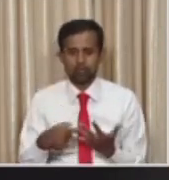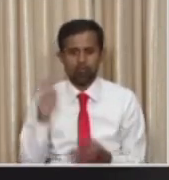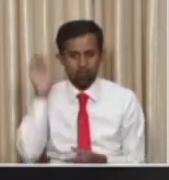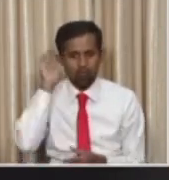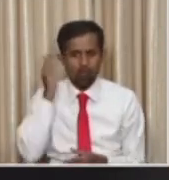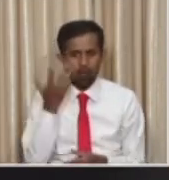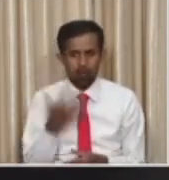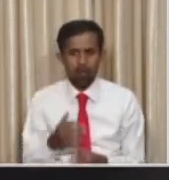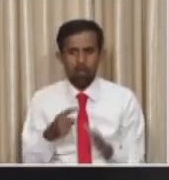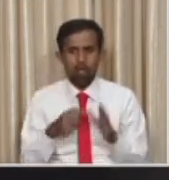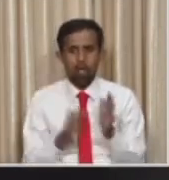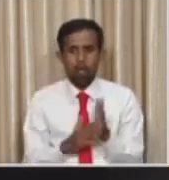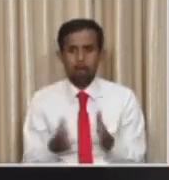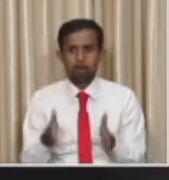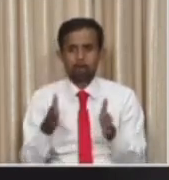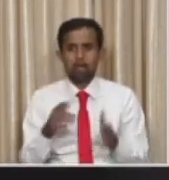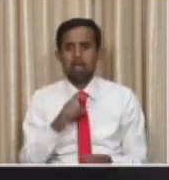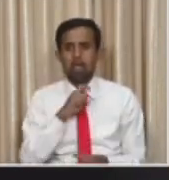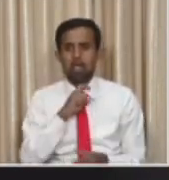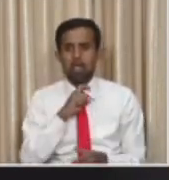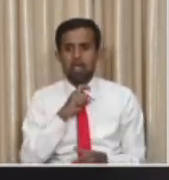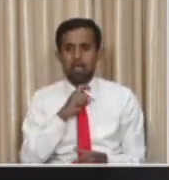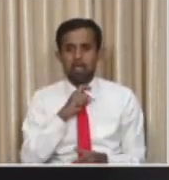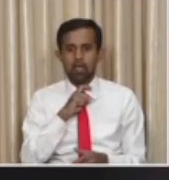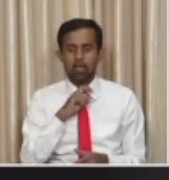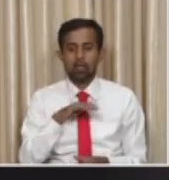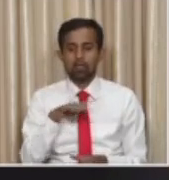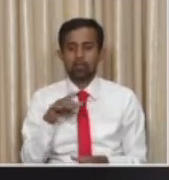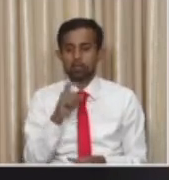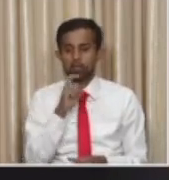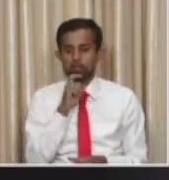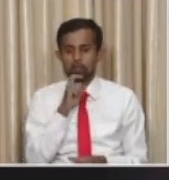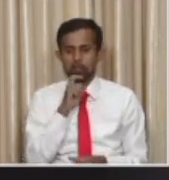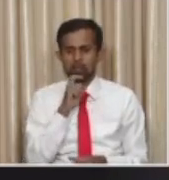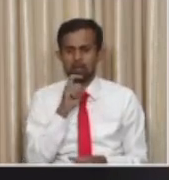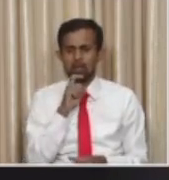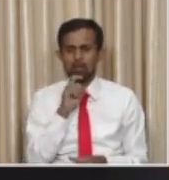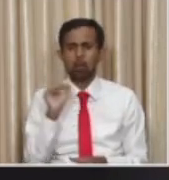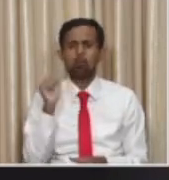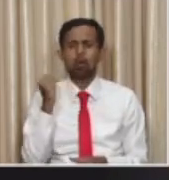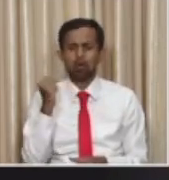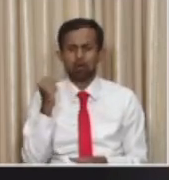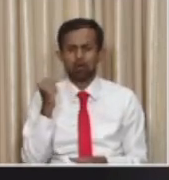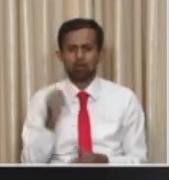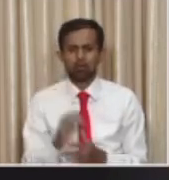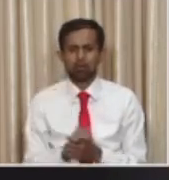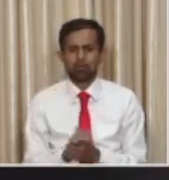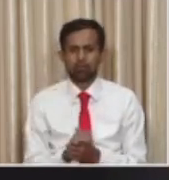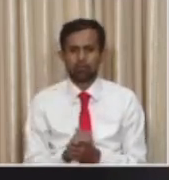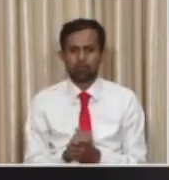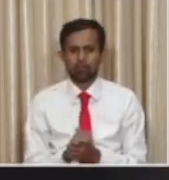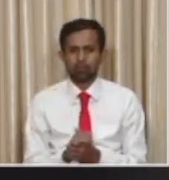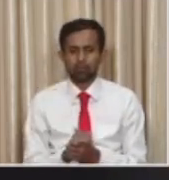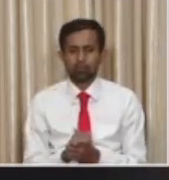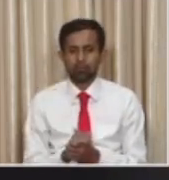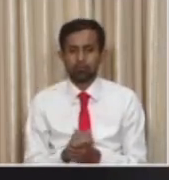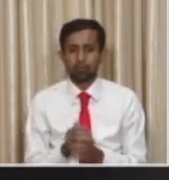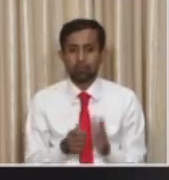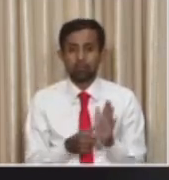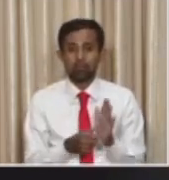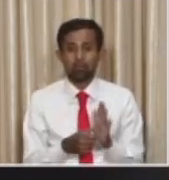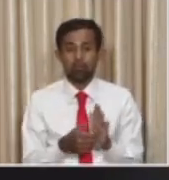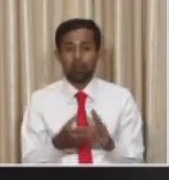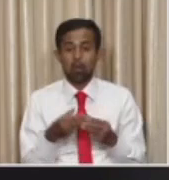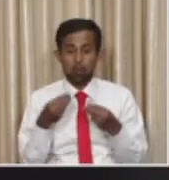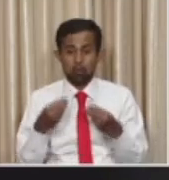විදියට අම්පාරේ කෑගල්ලේ සිවිල් ඇපලේට් කෝට්ස් වල තියෙන නඩු 50ක් විතරලු. එතකොට මේක ක්‍රිමිනල් පැත්තට පොඩ්ඩක්